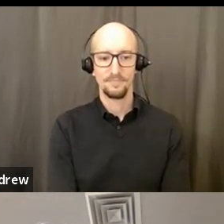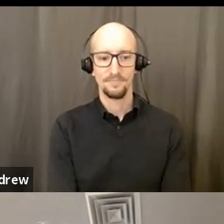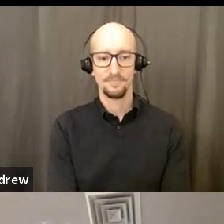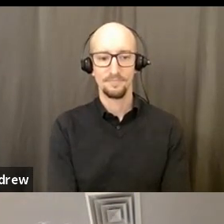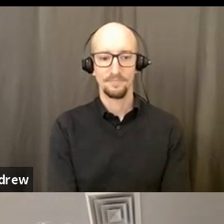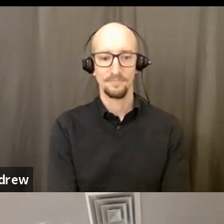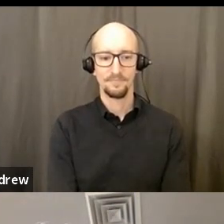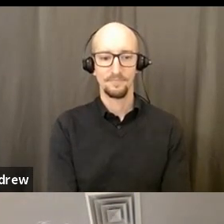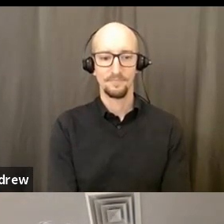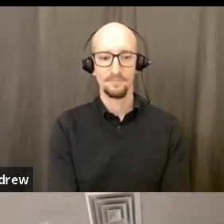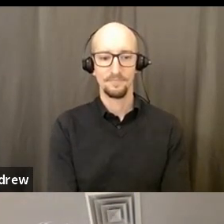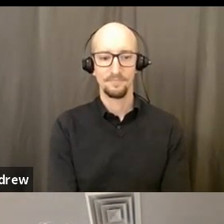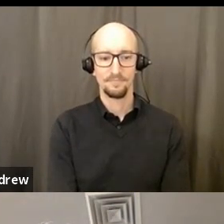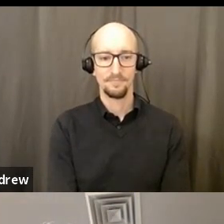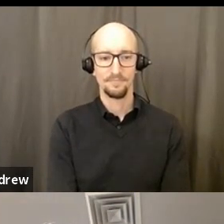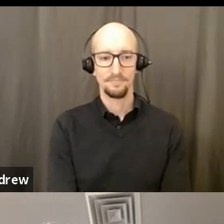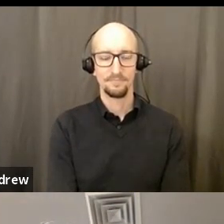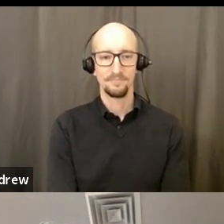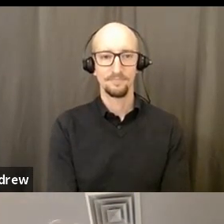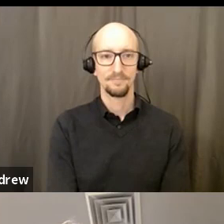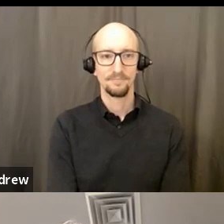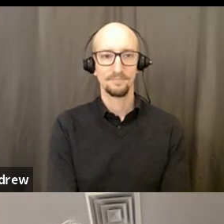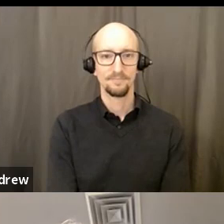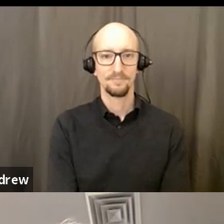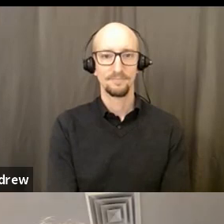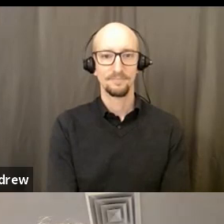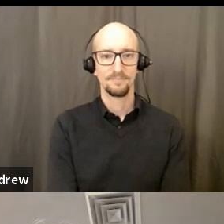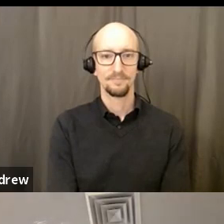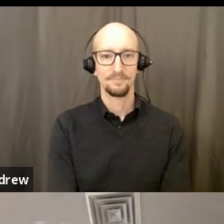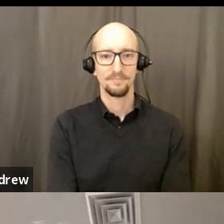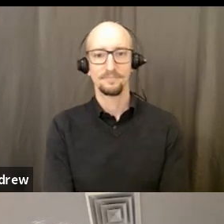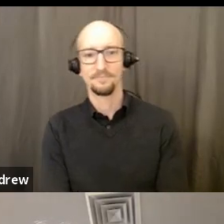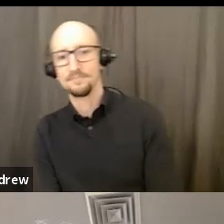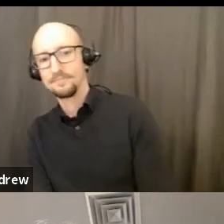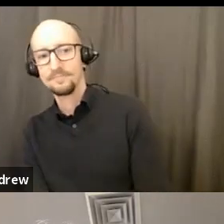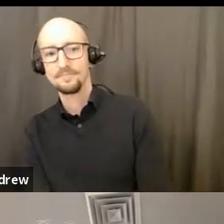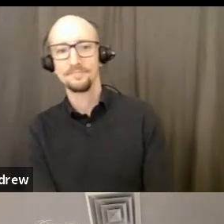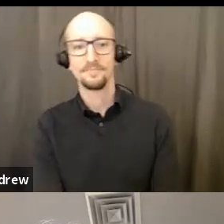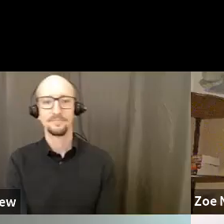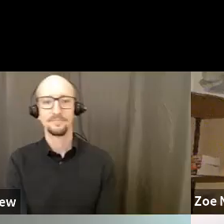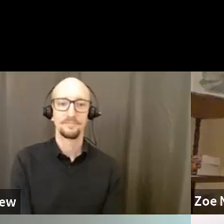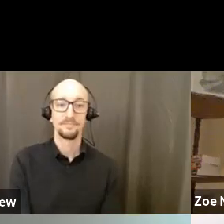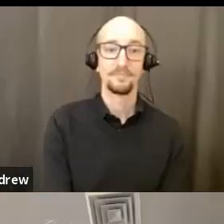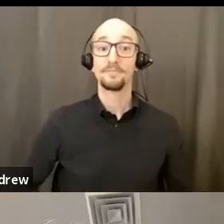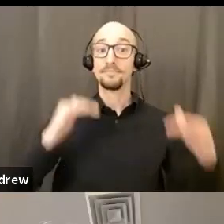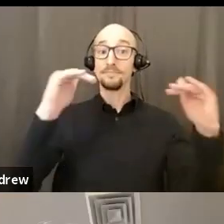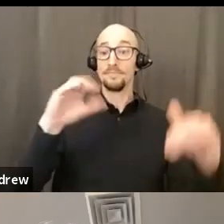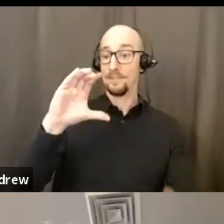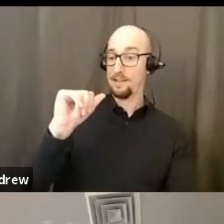được thông dịch viên nói chuyện. Cảm ơn rất nhiều. Thank you. Thank you. Our Cantonese interpreter is Terry